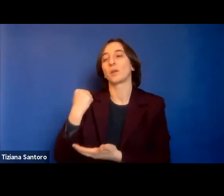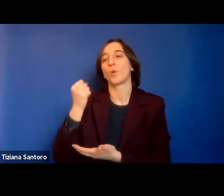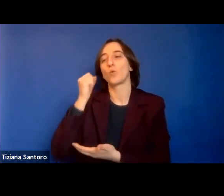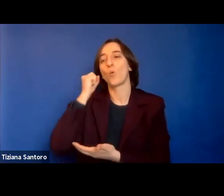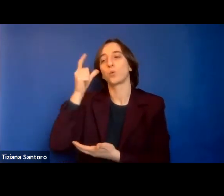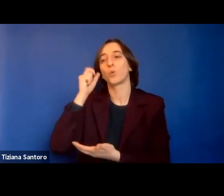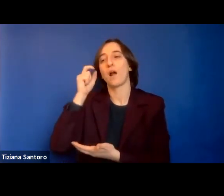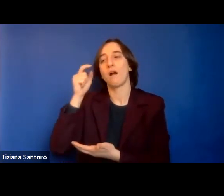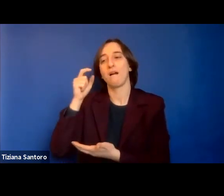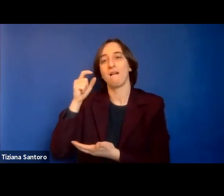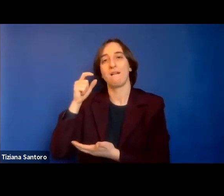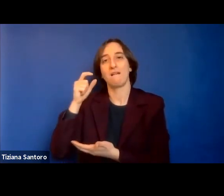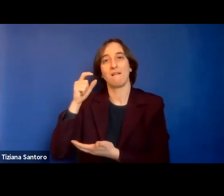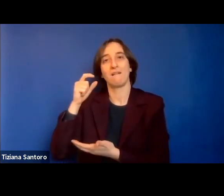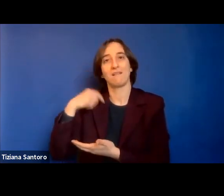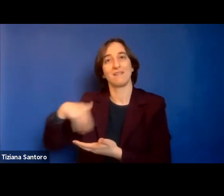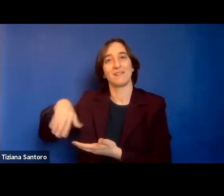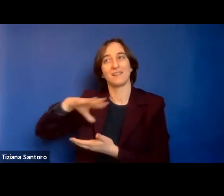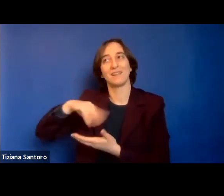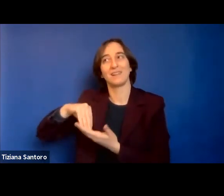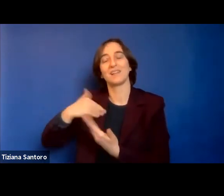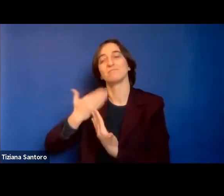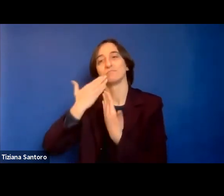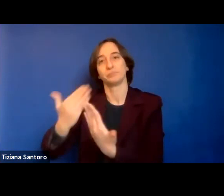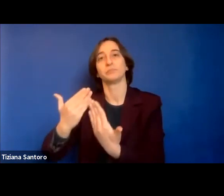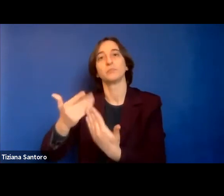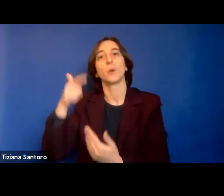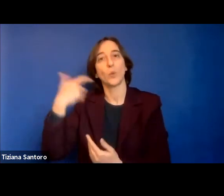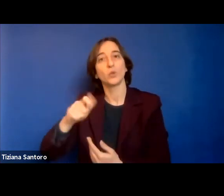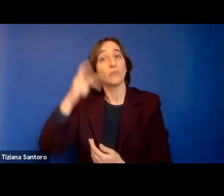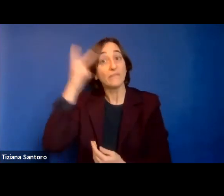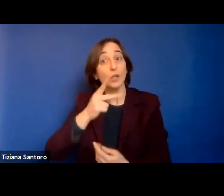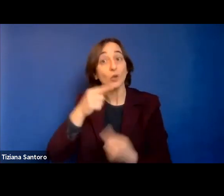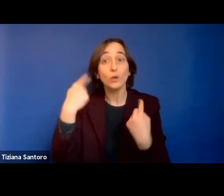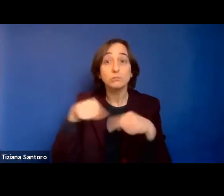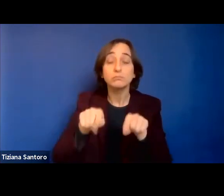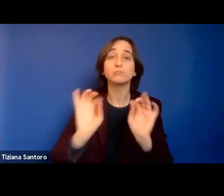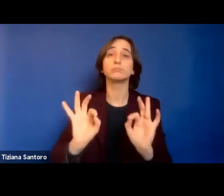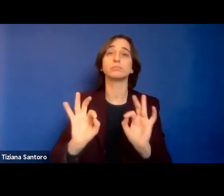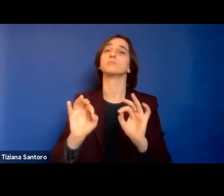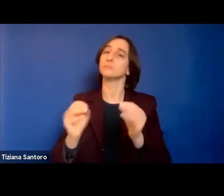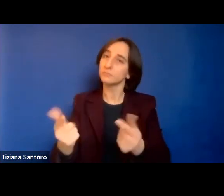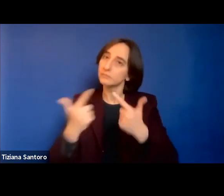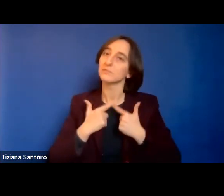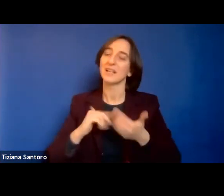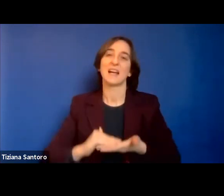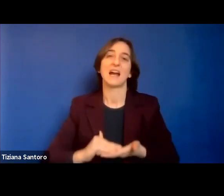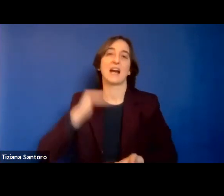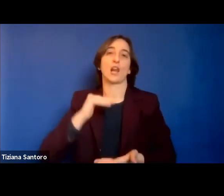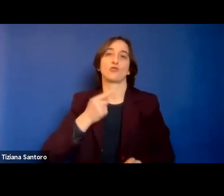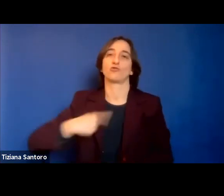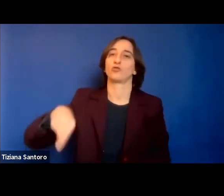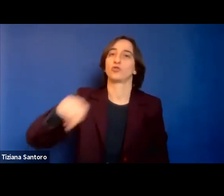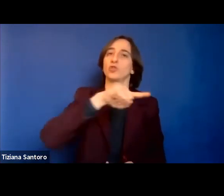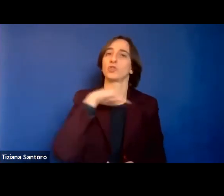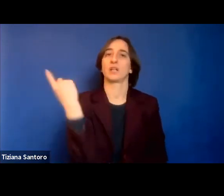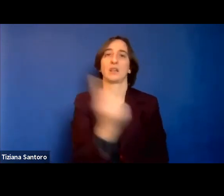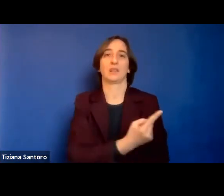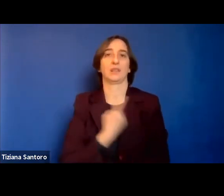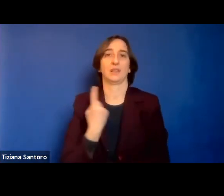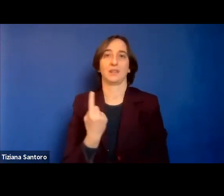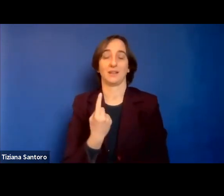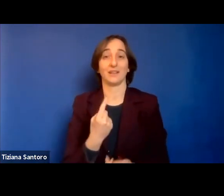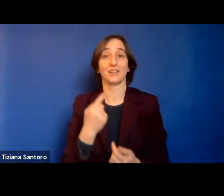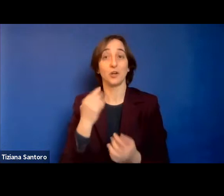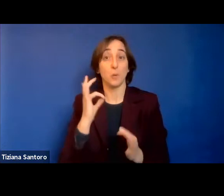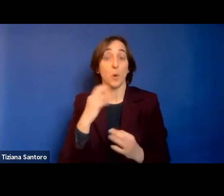un arricchimento, è davvero una crescita per tutte e tutti noi. La Regione ne è ben consapevole, anzi promuove e sostiene, come questo è il